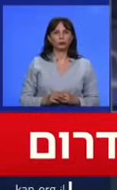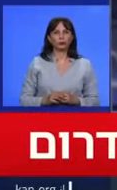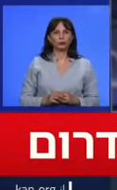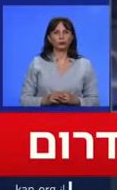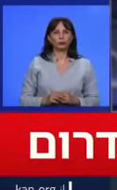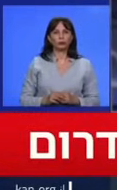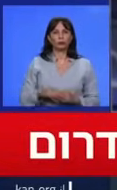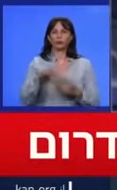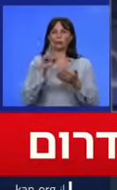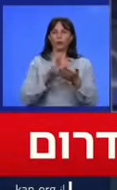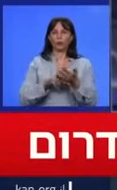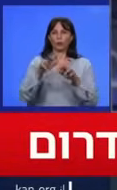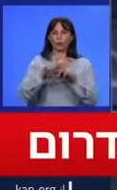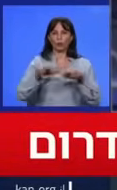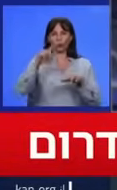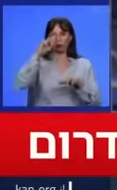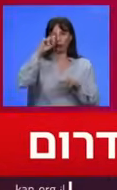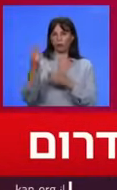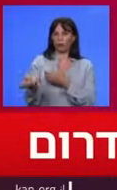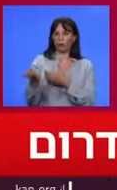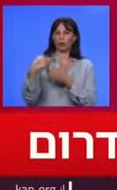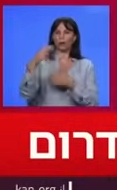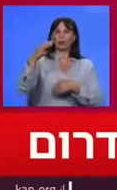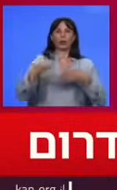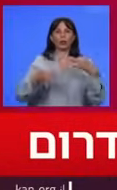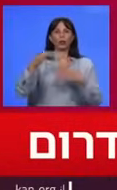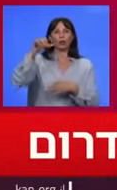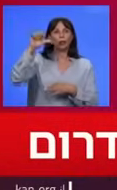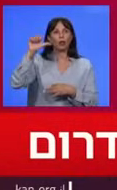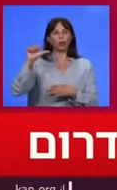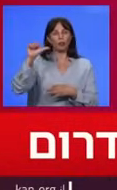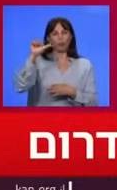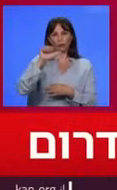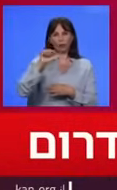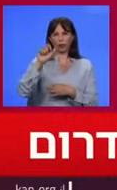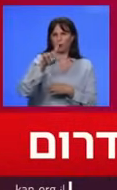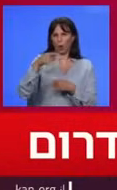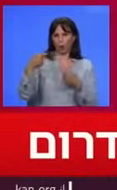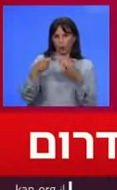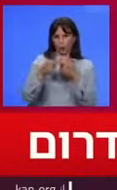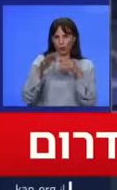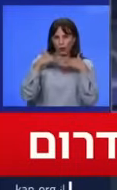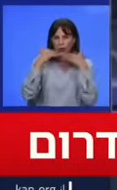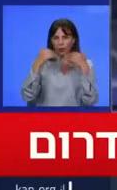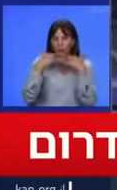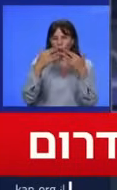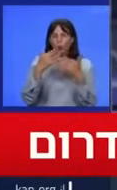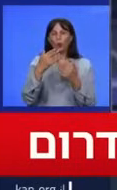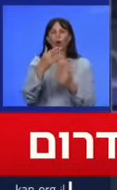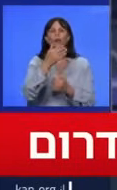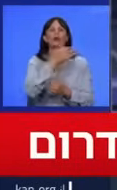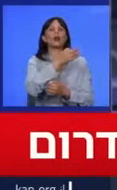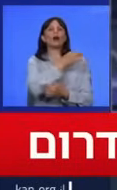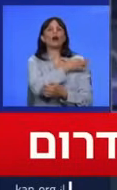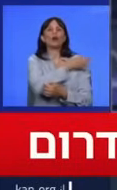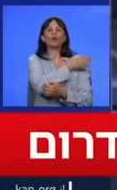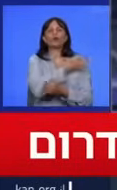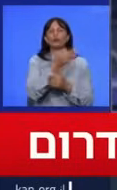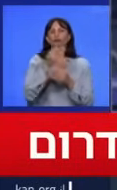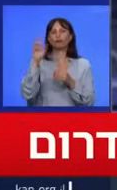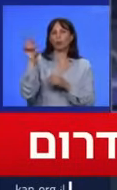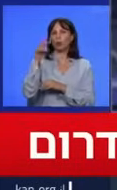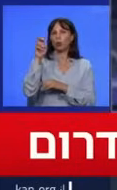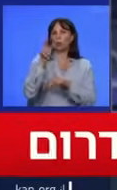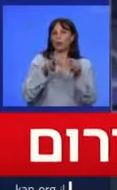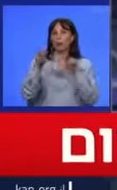זכות הציבור לדעת. מצטרף אלינו עורך הדין אבי אמירם, אתה לא קשור לפרשה הזו, אתה אלוף משנה במיל, טיפלת באירועים. קודם